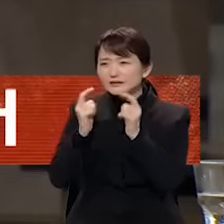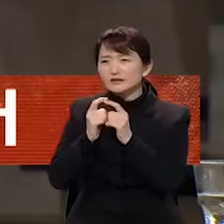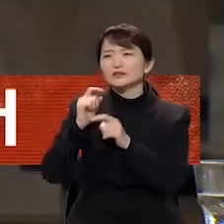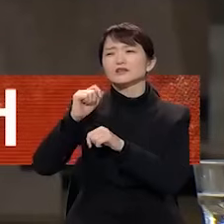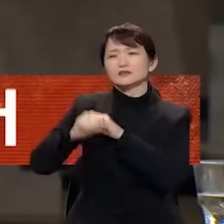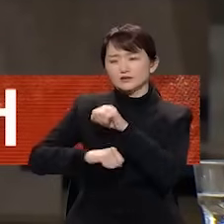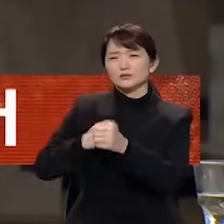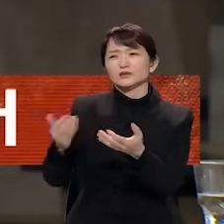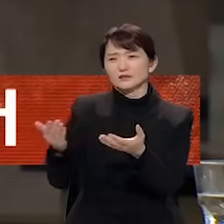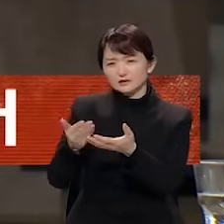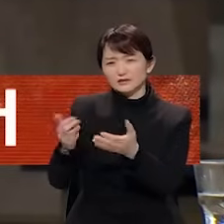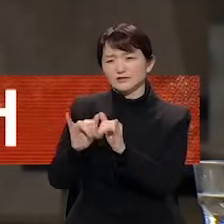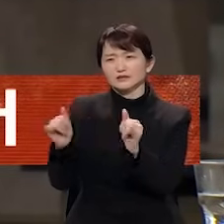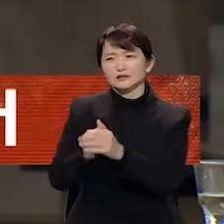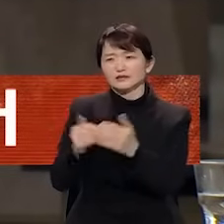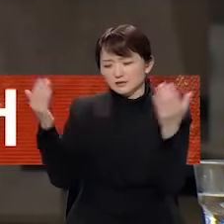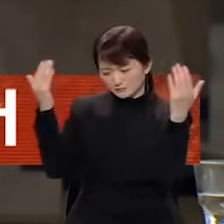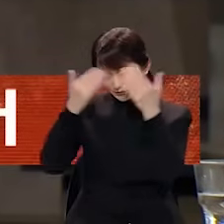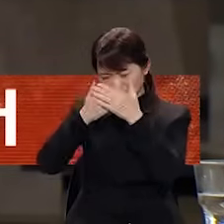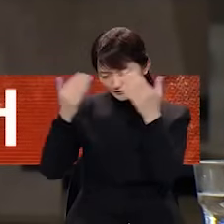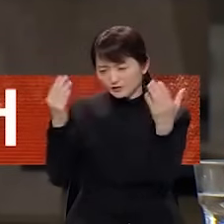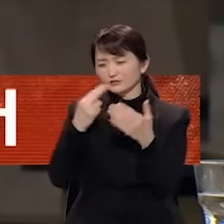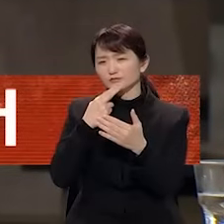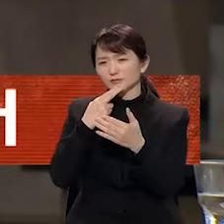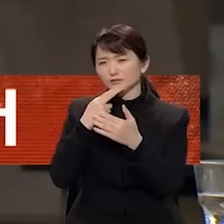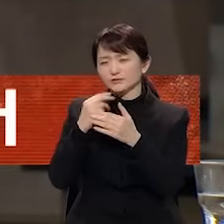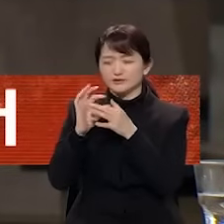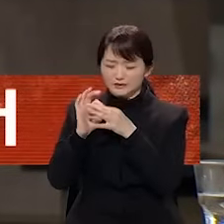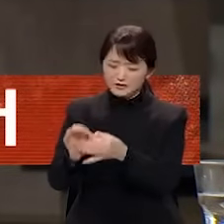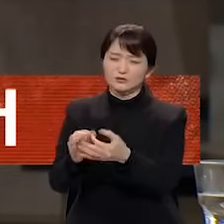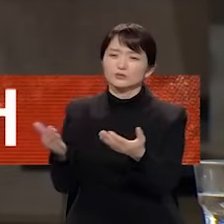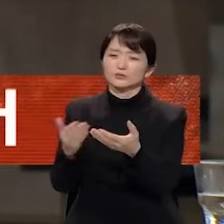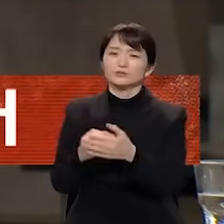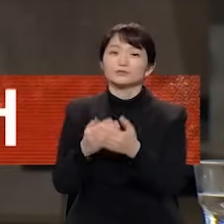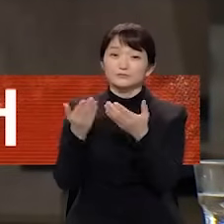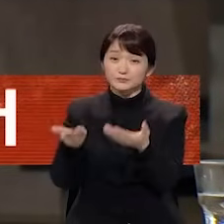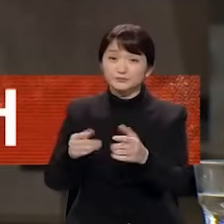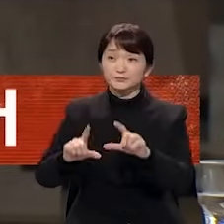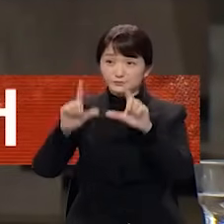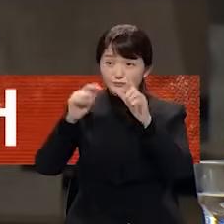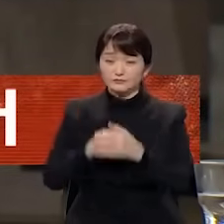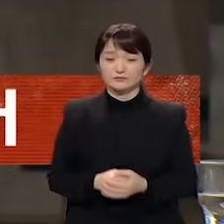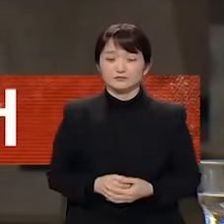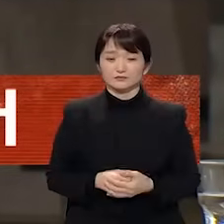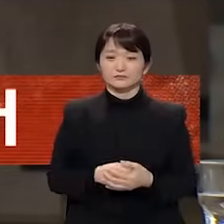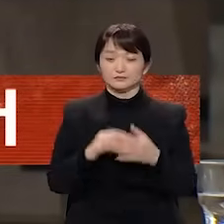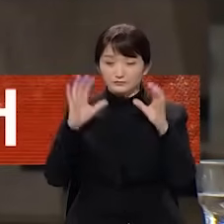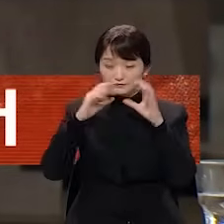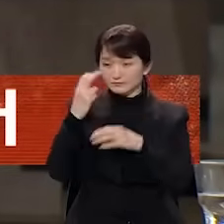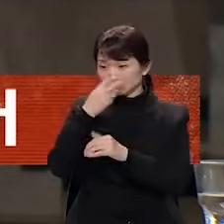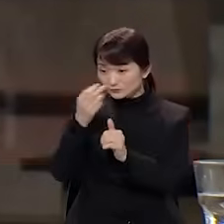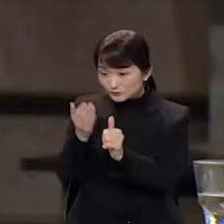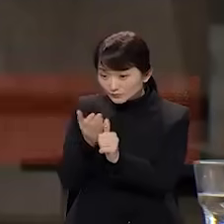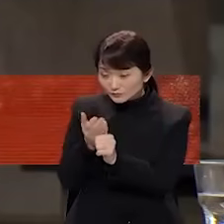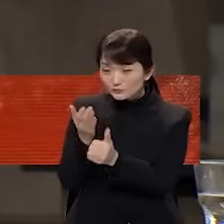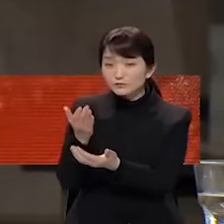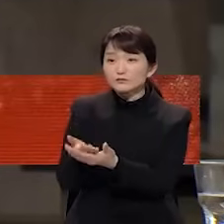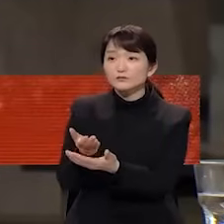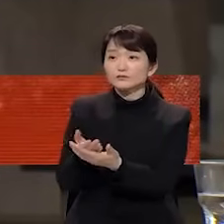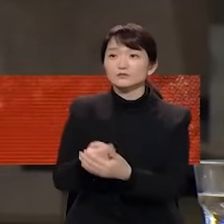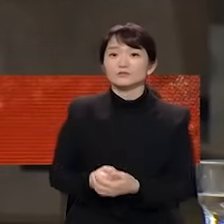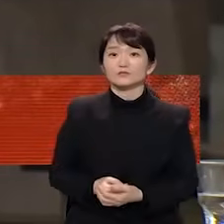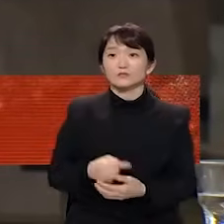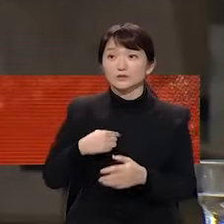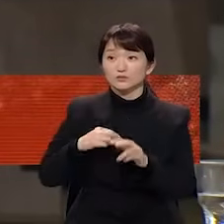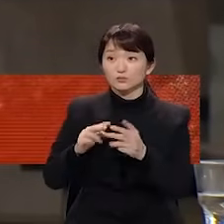없는 그런 경우가 많습니다 그리고 이제 휴일날 자기가 아이를 좀 봐 달라라고 하는 것이 본인이 골프